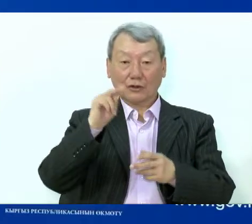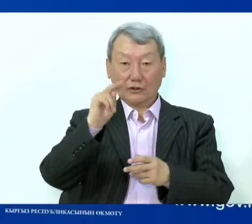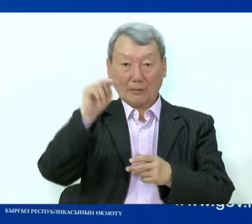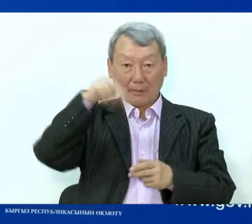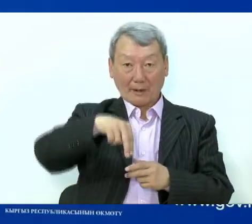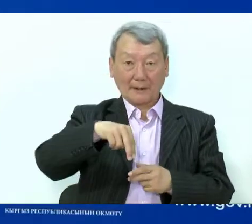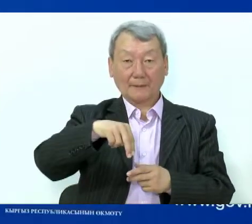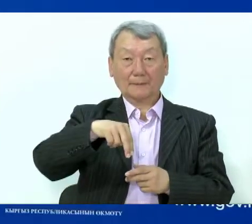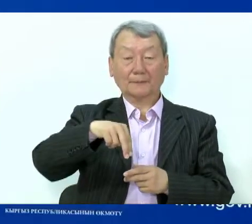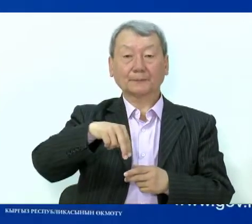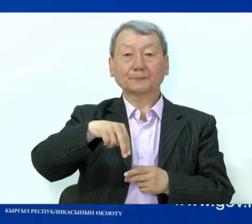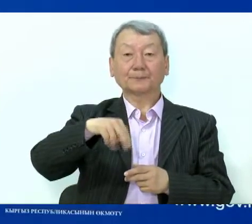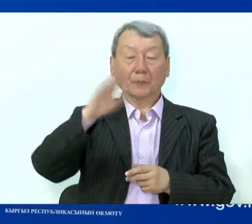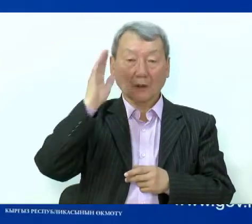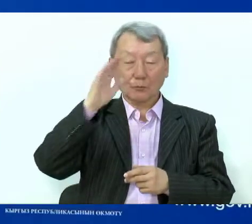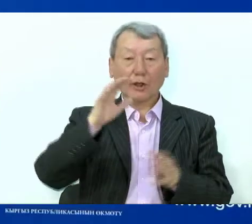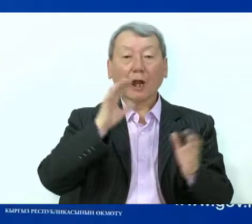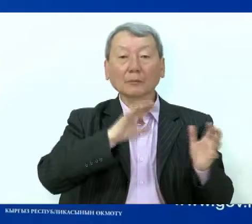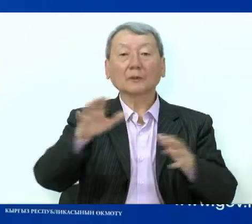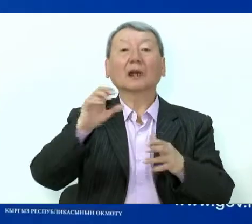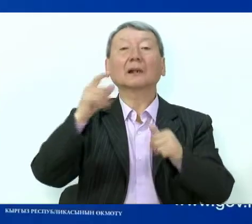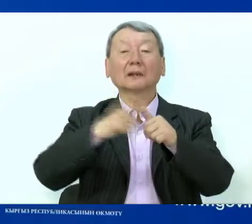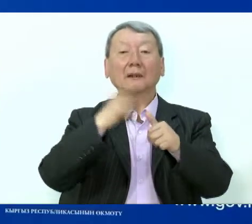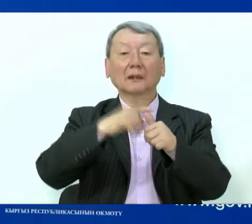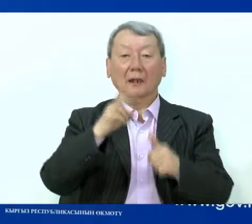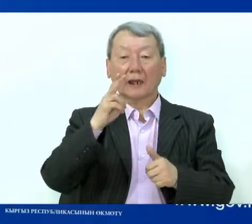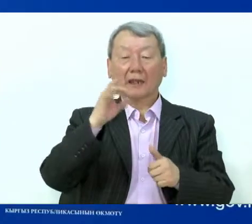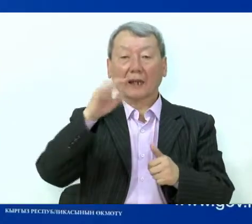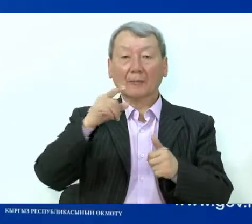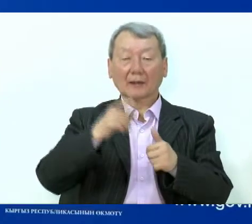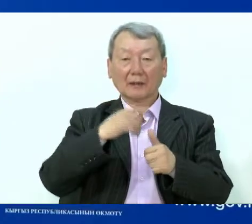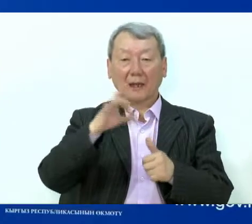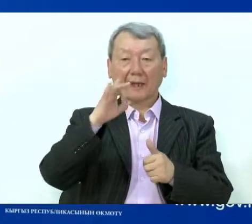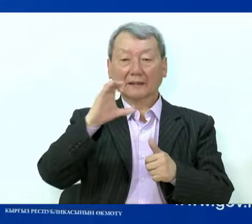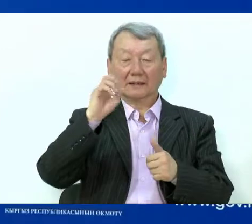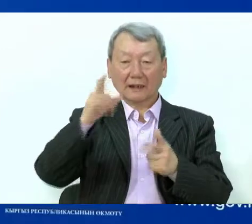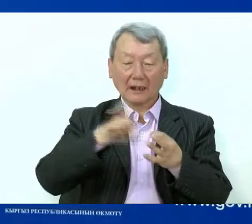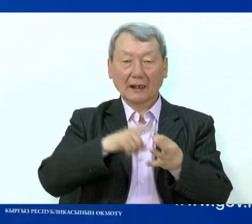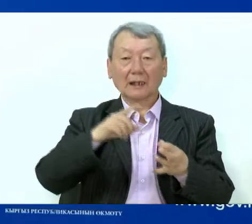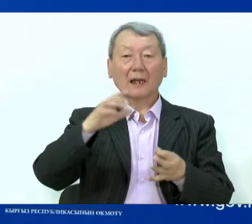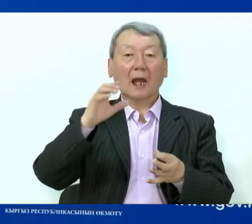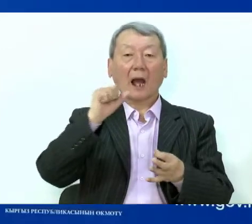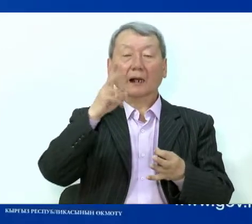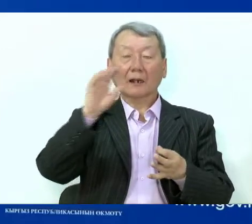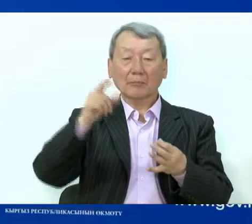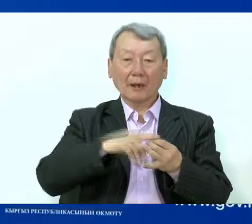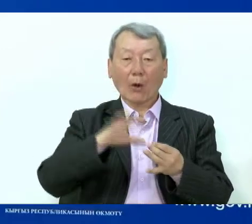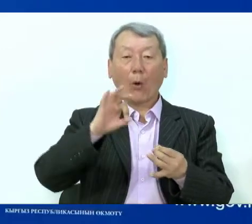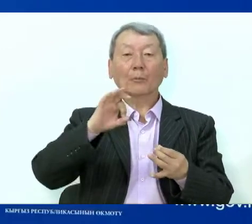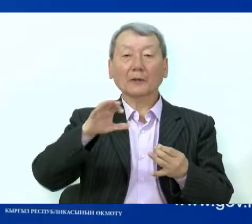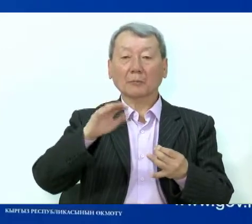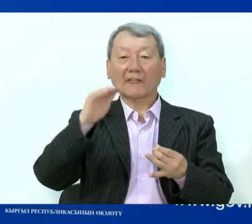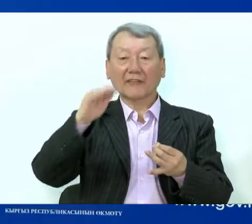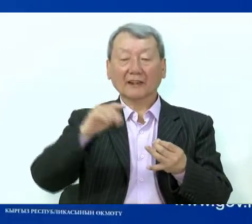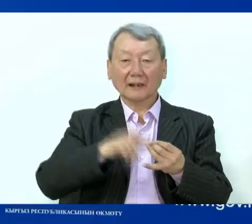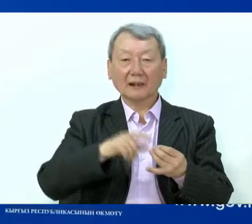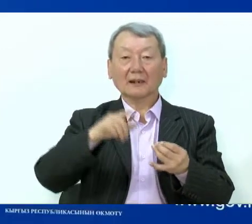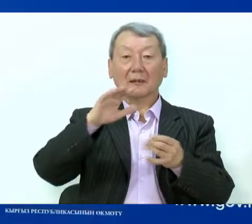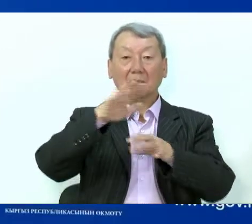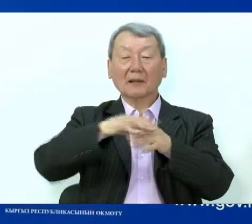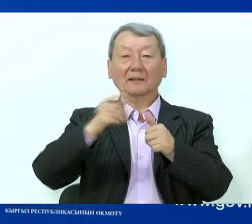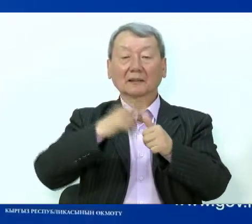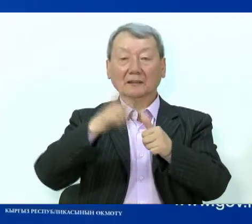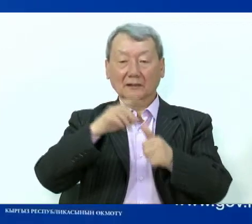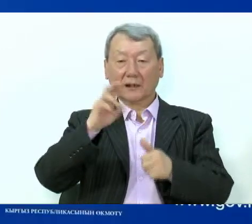чрезвычайного положения будут обслуживать такие банки, как Кереметбанк, РСК, АКБ Кыргызстан, Оптимабанк, Финка, Доскредобанк